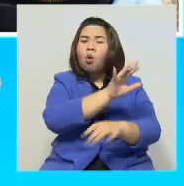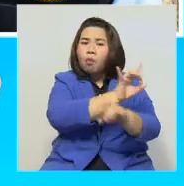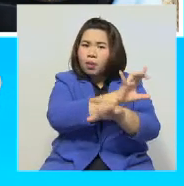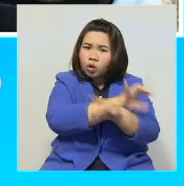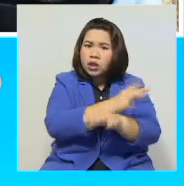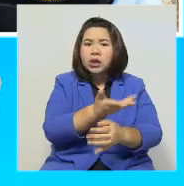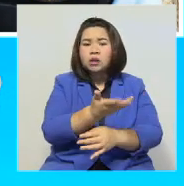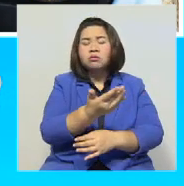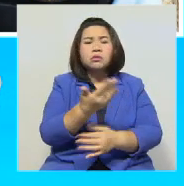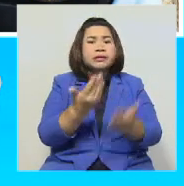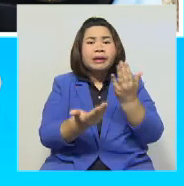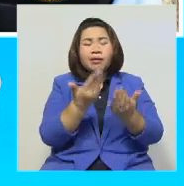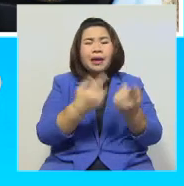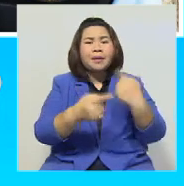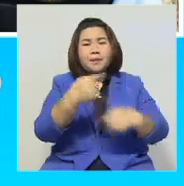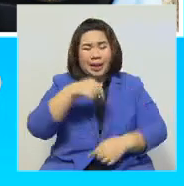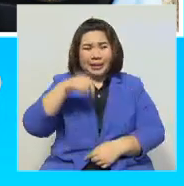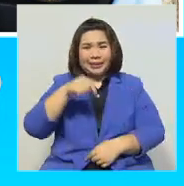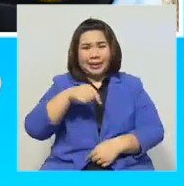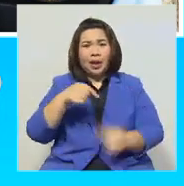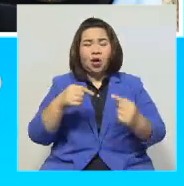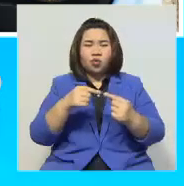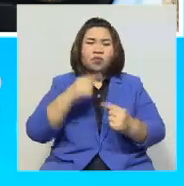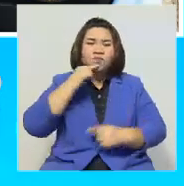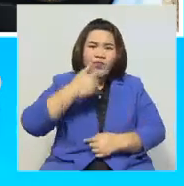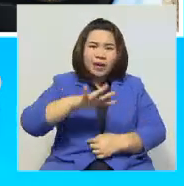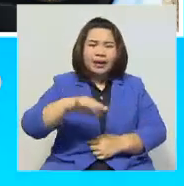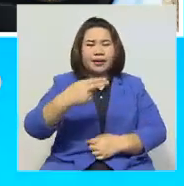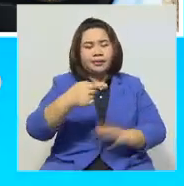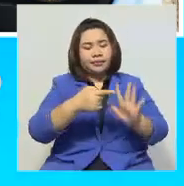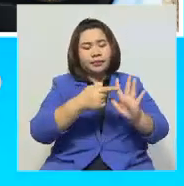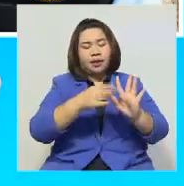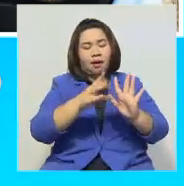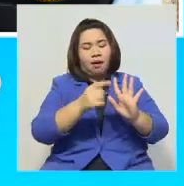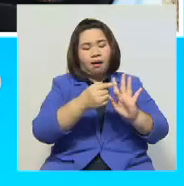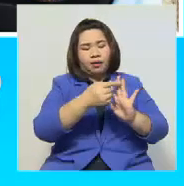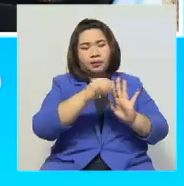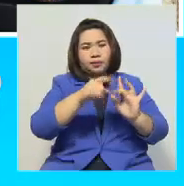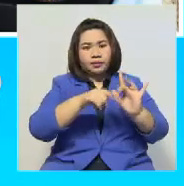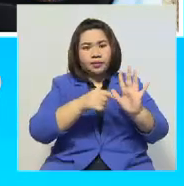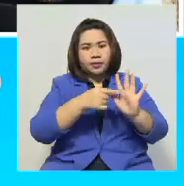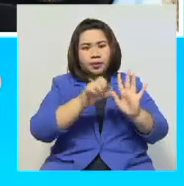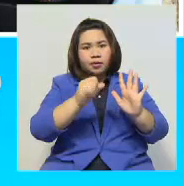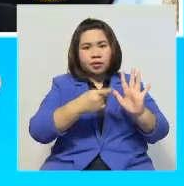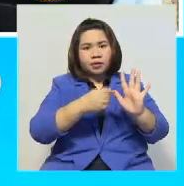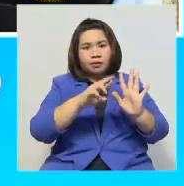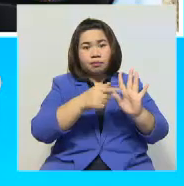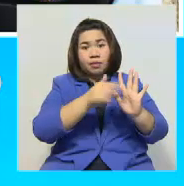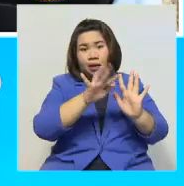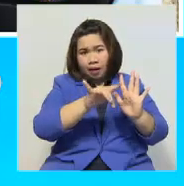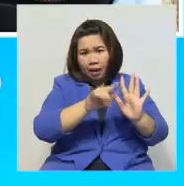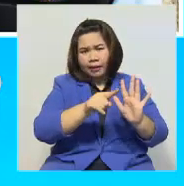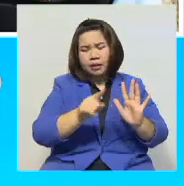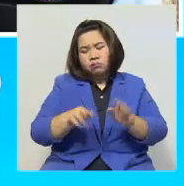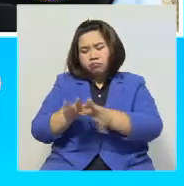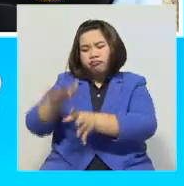2เนี่ยมาเส้นทางเลียบชายฝั่งไปโซหาดเจ้าสำราญนะครับเส้นทางนี้ยืนยันว่าน้ำในแม่น้ำเพชรที่ล้นตลิ่งไม่เ